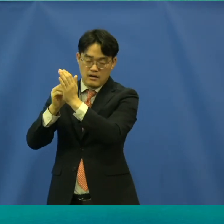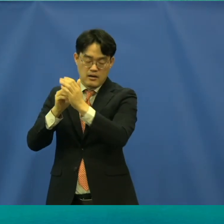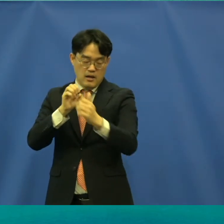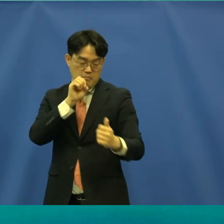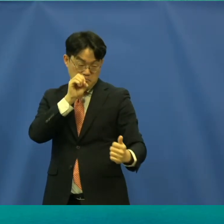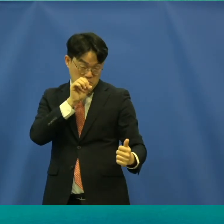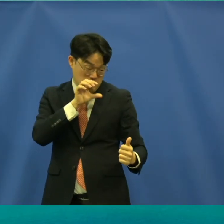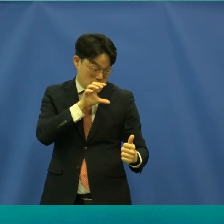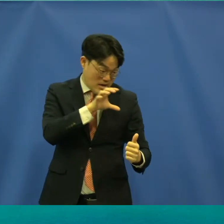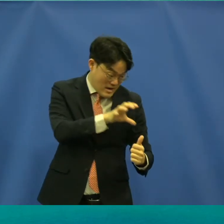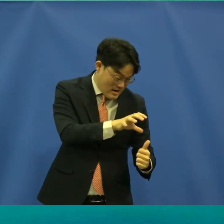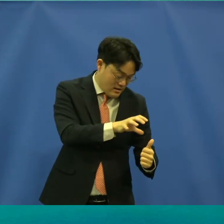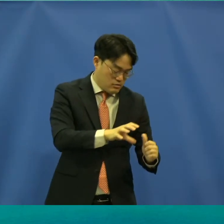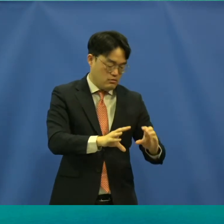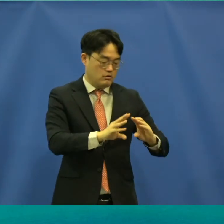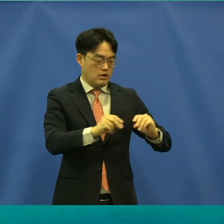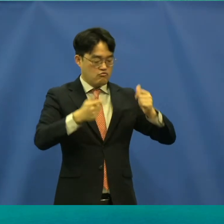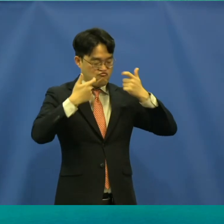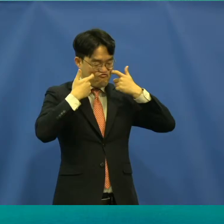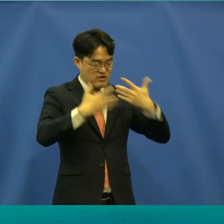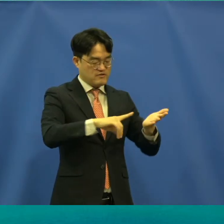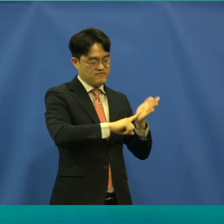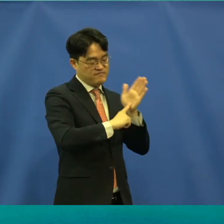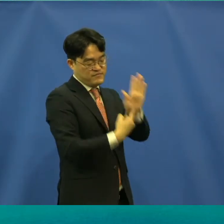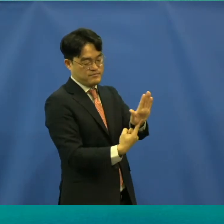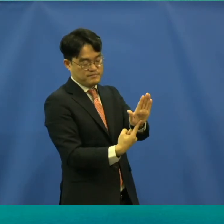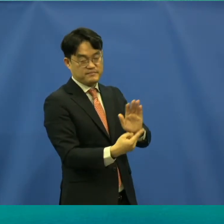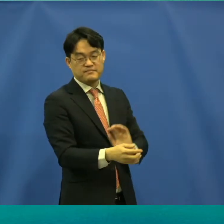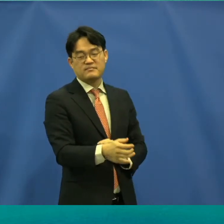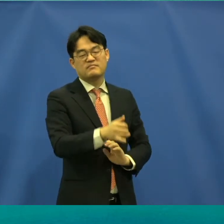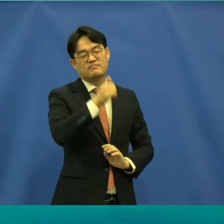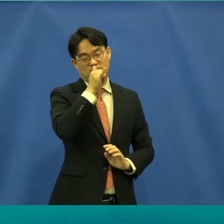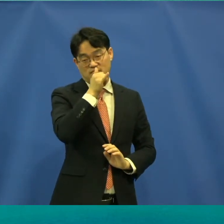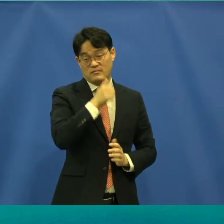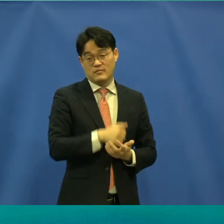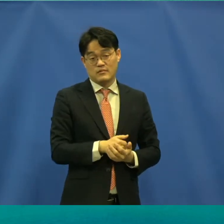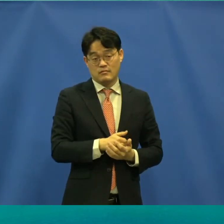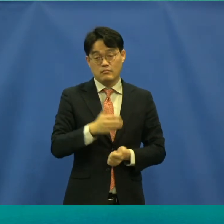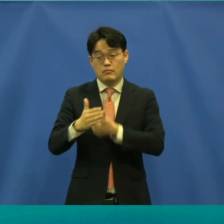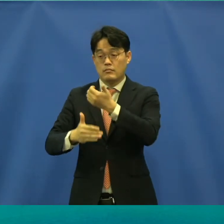말씀이 임하지 않으면 내가 할 수 있는 일은 아무것도 없습니다.